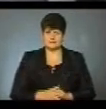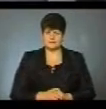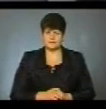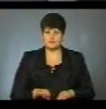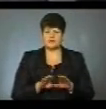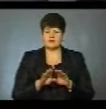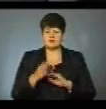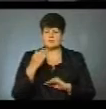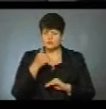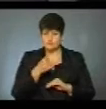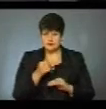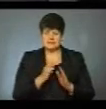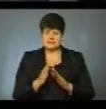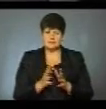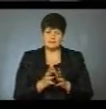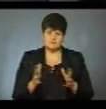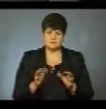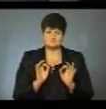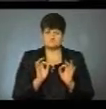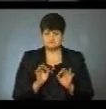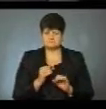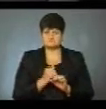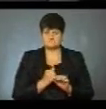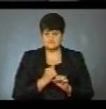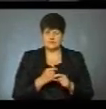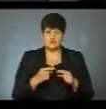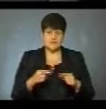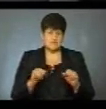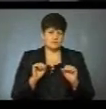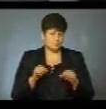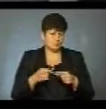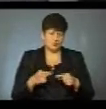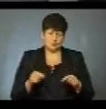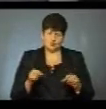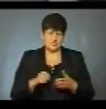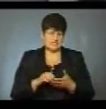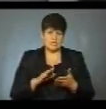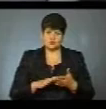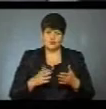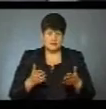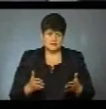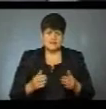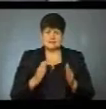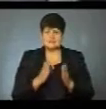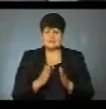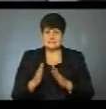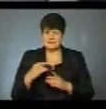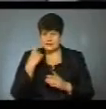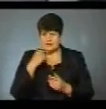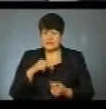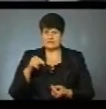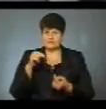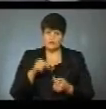порівнянні з минулими роками вже система більш відточена, вже простіше і в різний спосіб можна зареєструватися і через систему